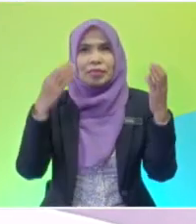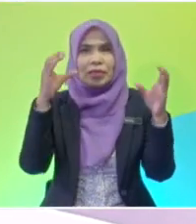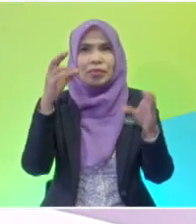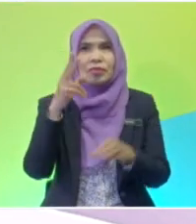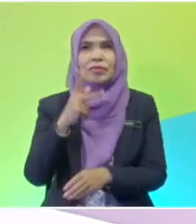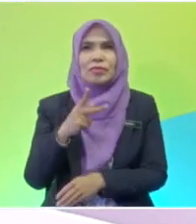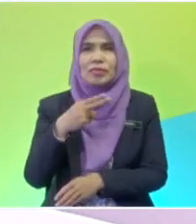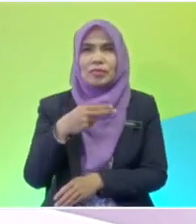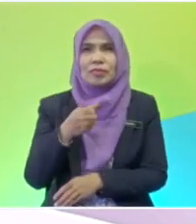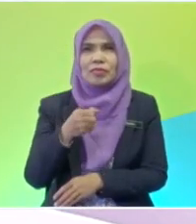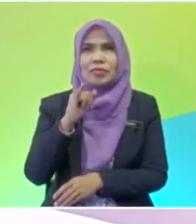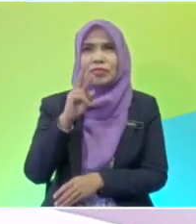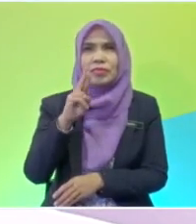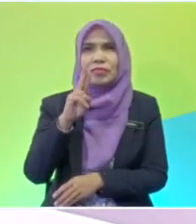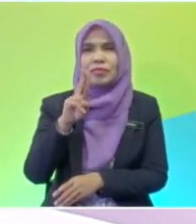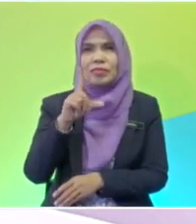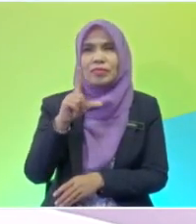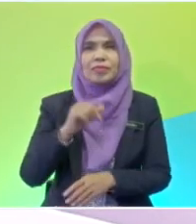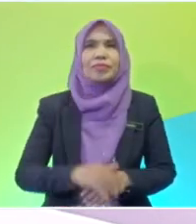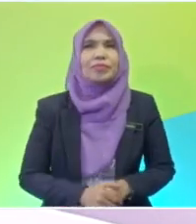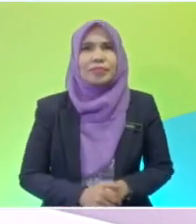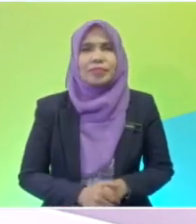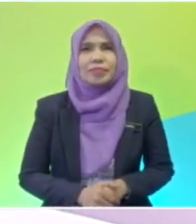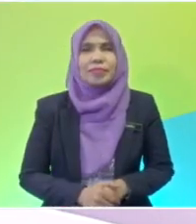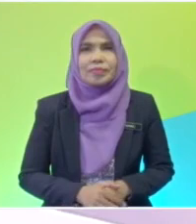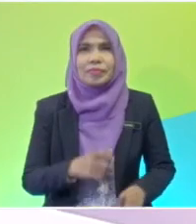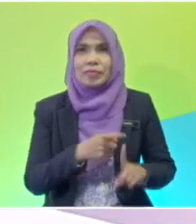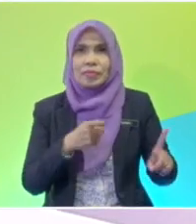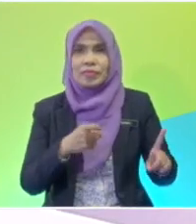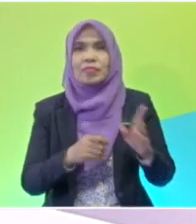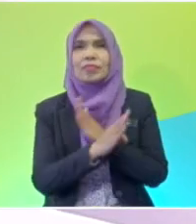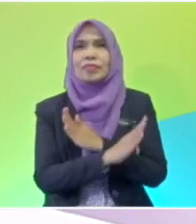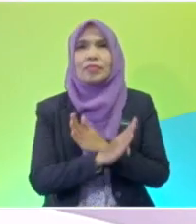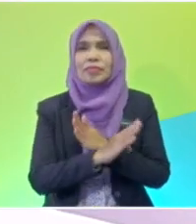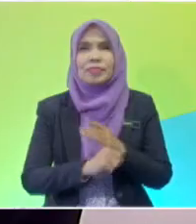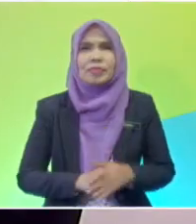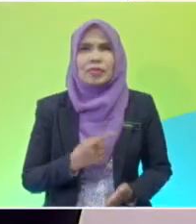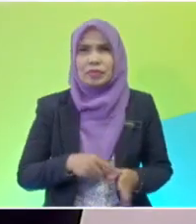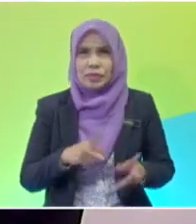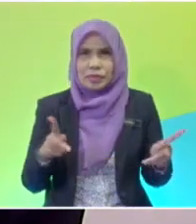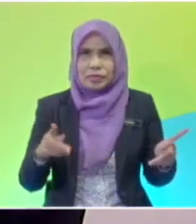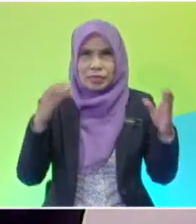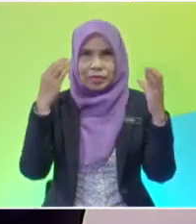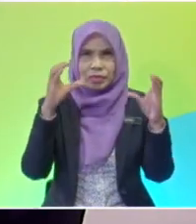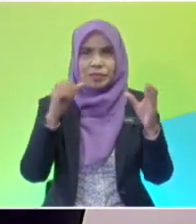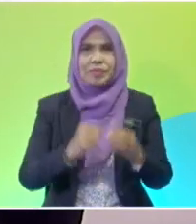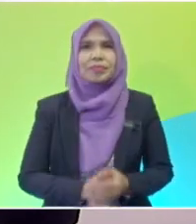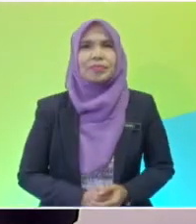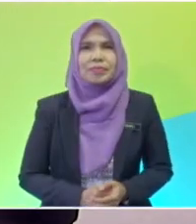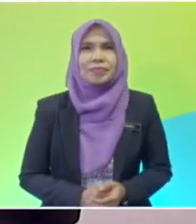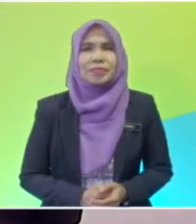konseling daripada SMK Engku Husein semenih Selangor Alhamdulillah baik